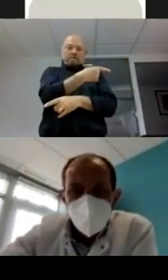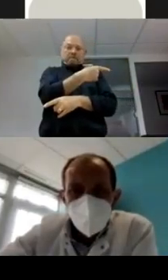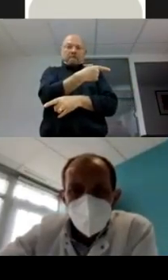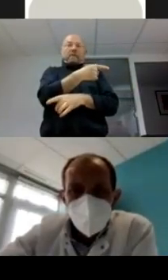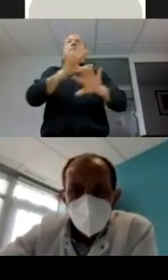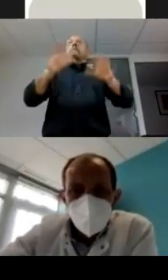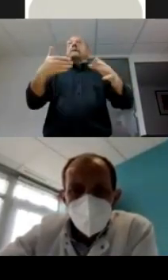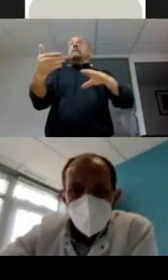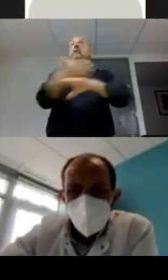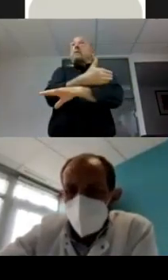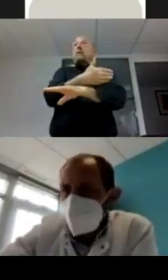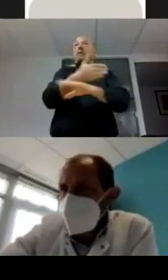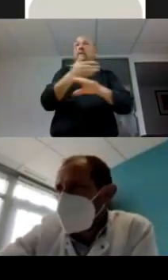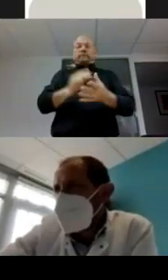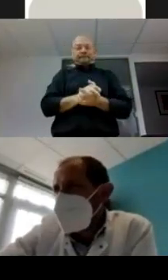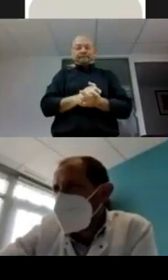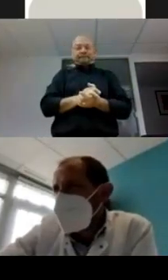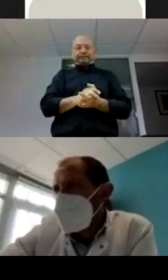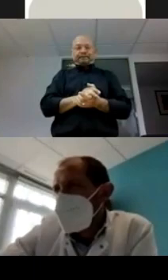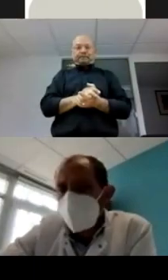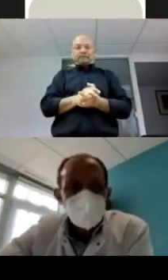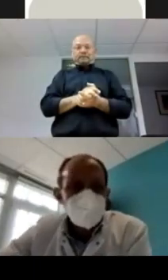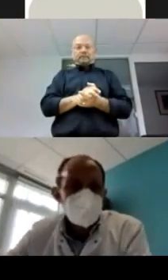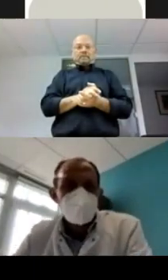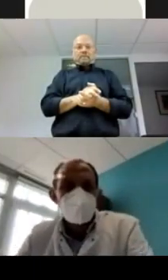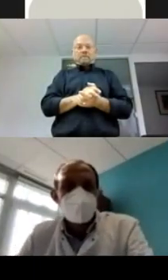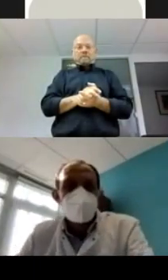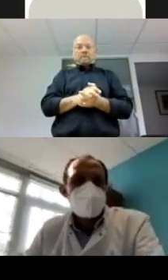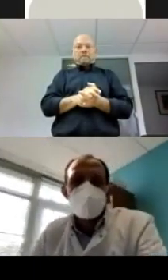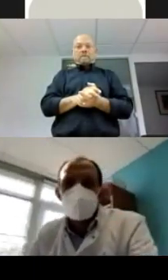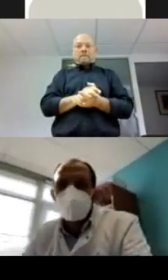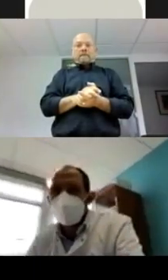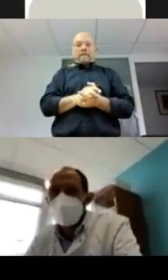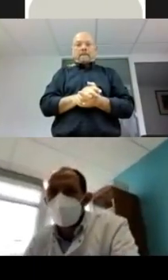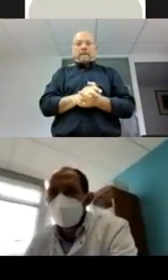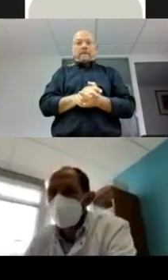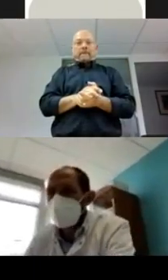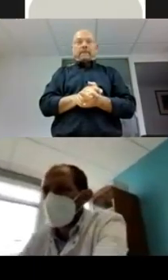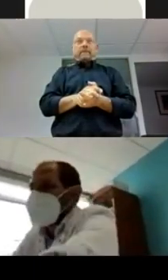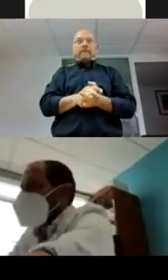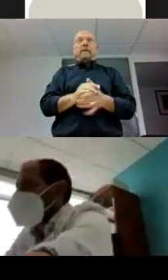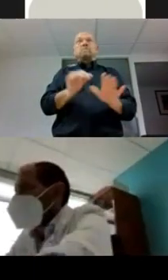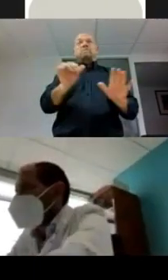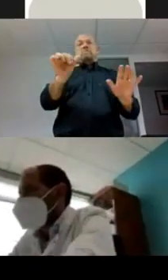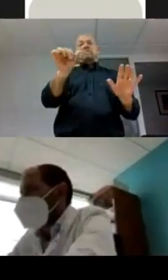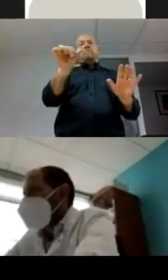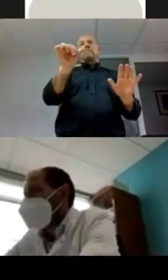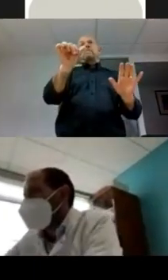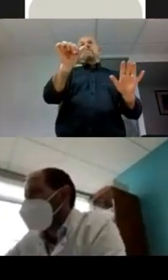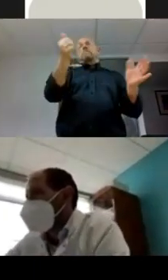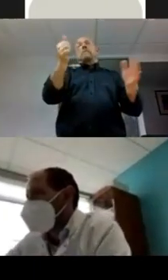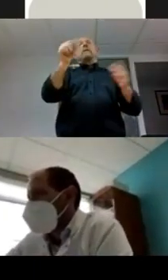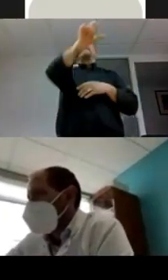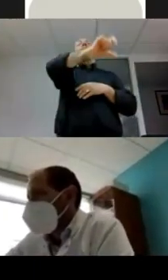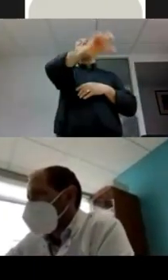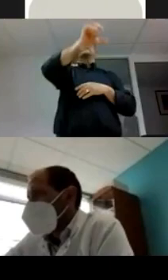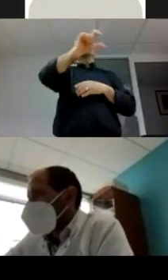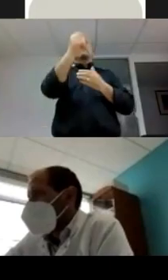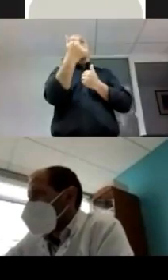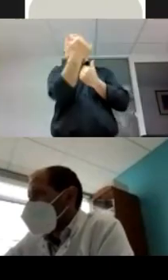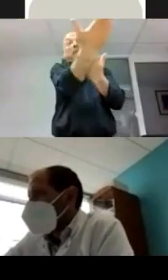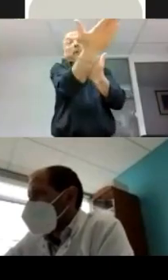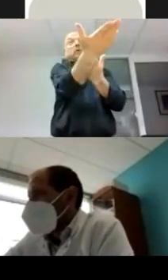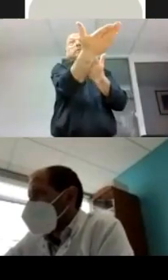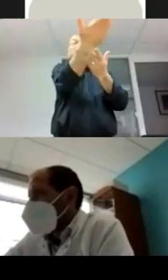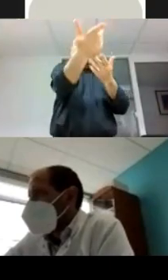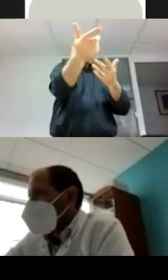Je vais vous présenter maintenant le circuit de ce dépistage organisé, comment ça se passe. Donc,